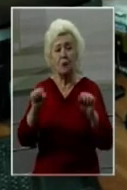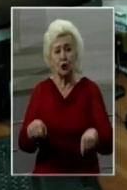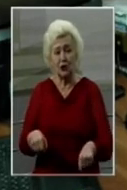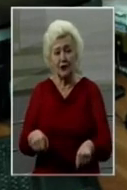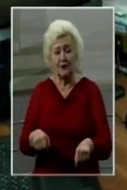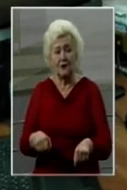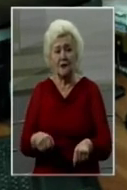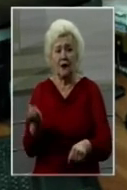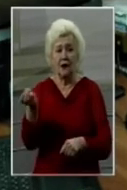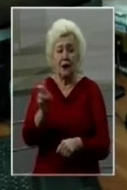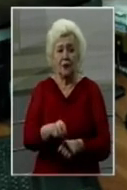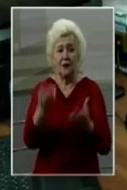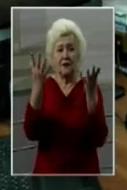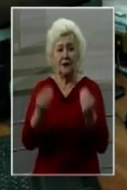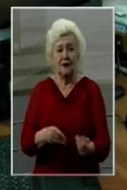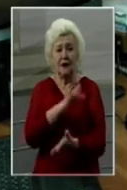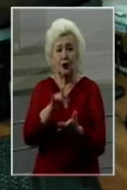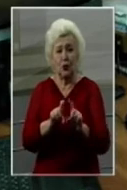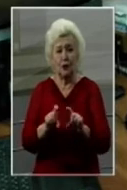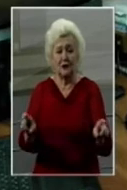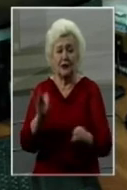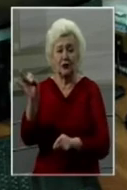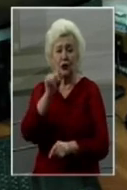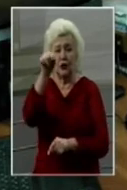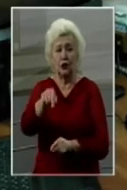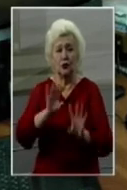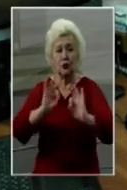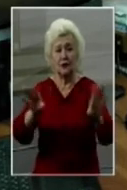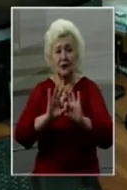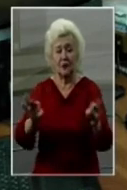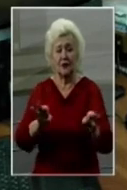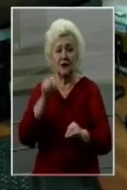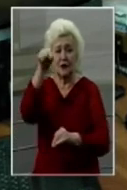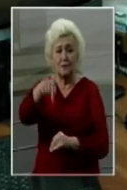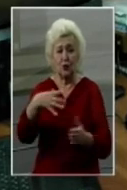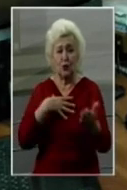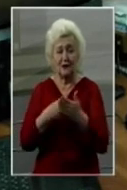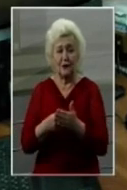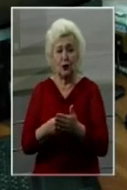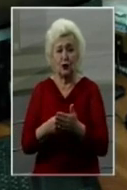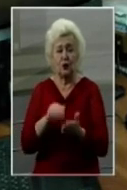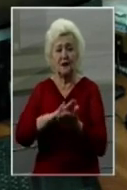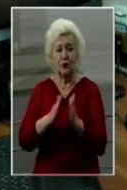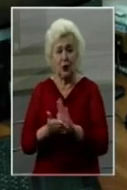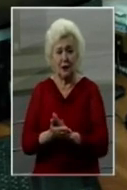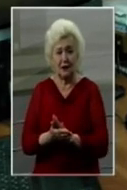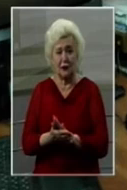можливість прийти до денного центру і тут розповісти про свої, про свою